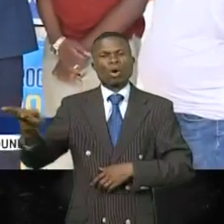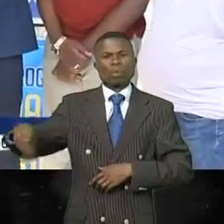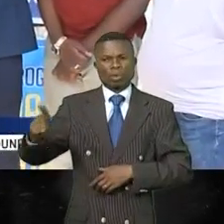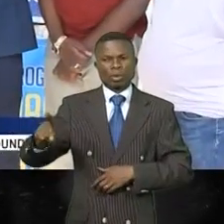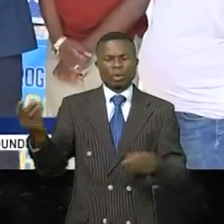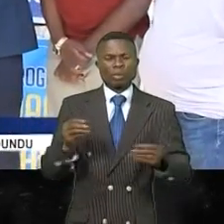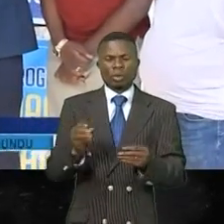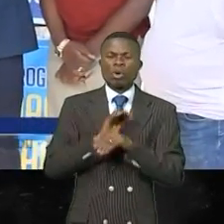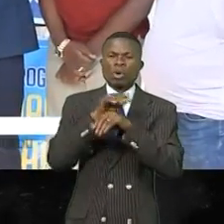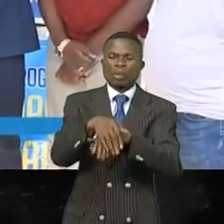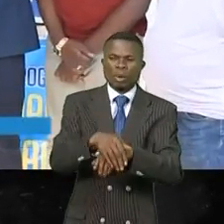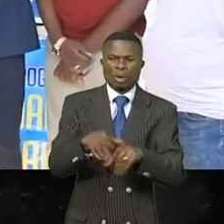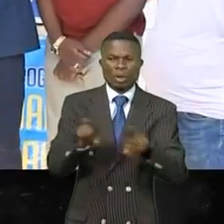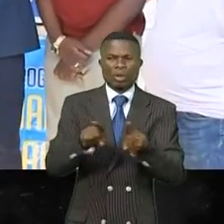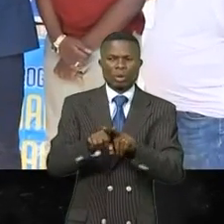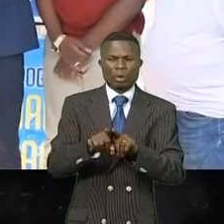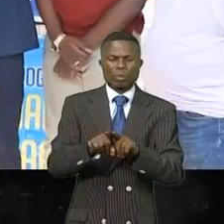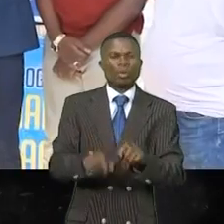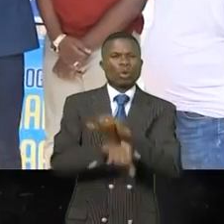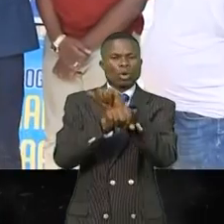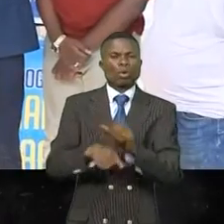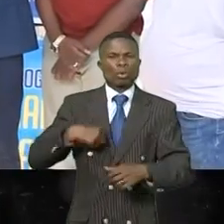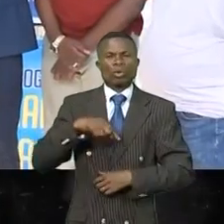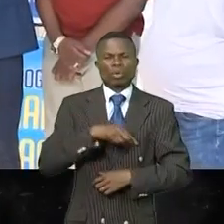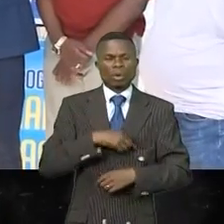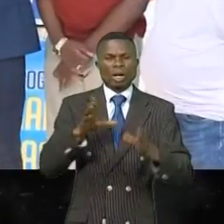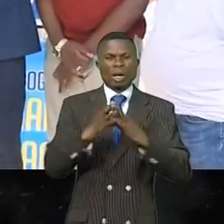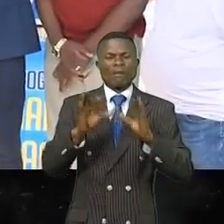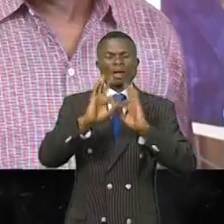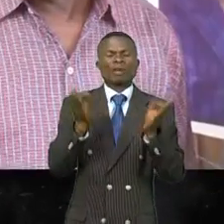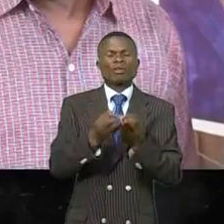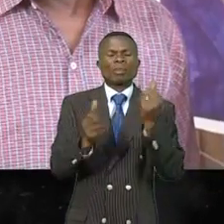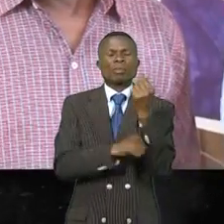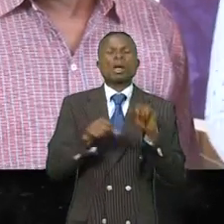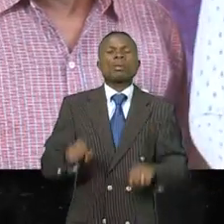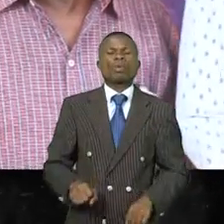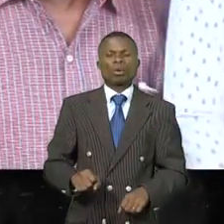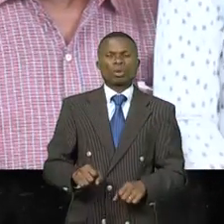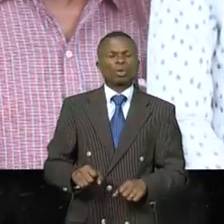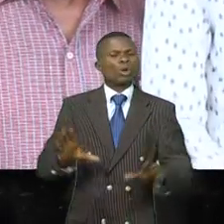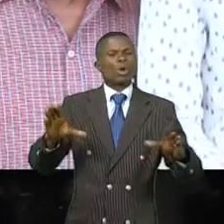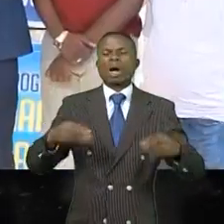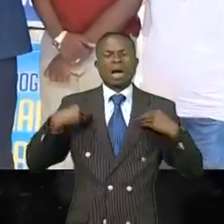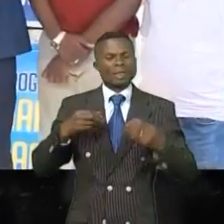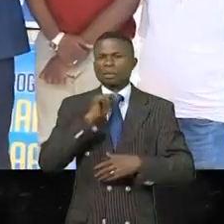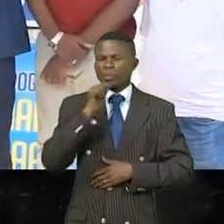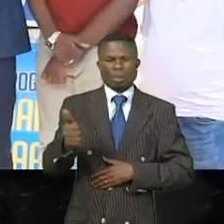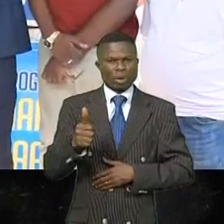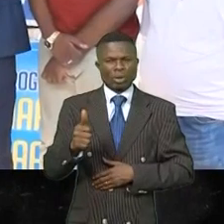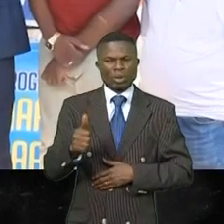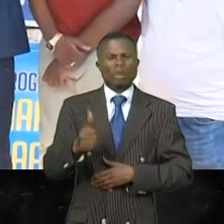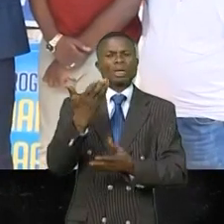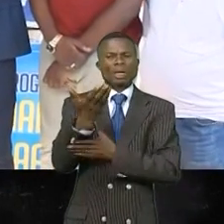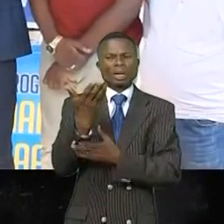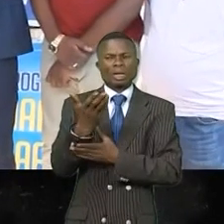afin de compatir selon nos us et coutumes, avec les familles victimes. condamnons tout séparatisme et réitérons